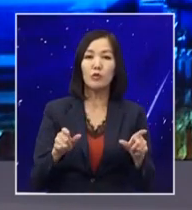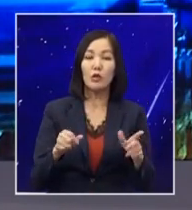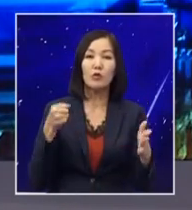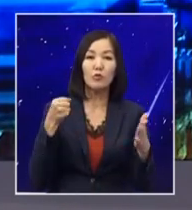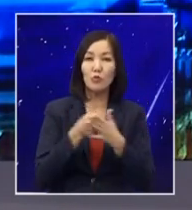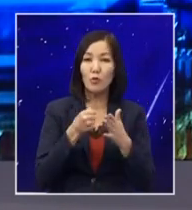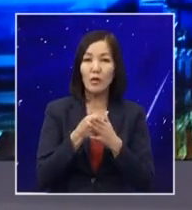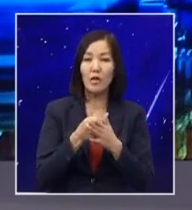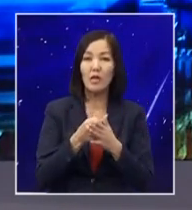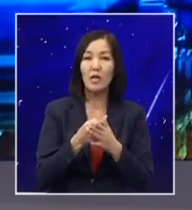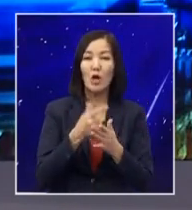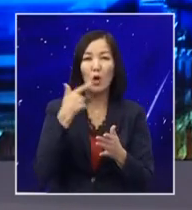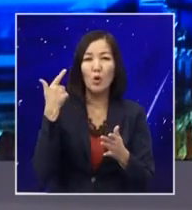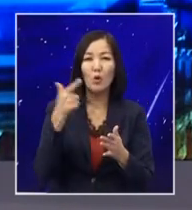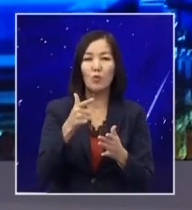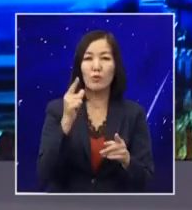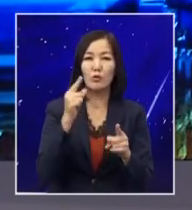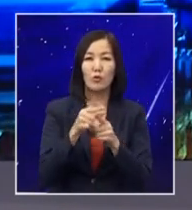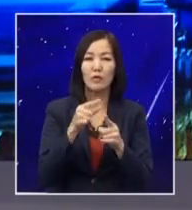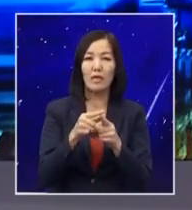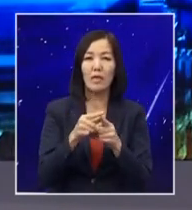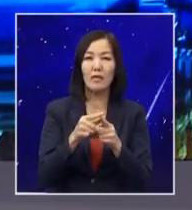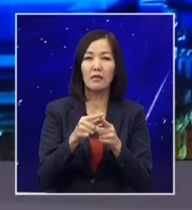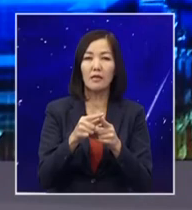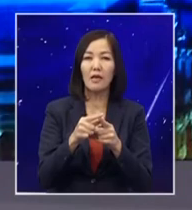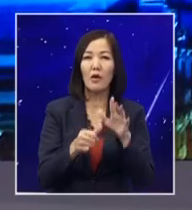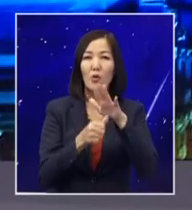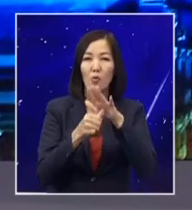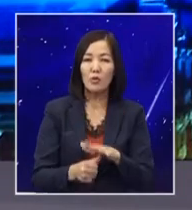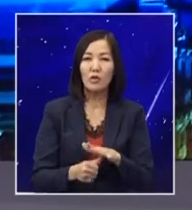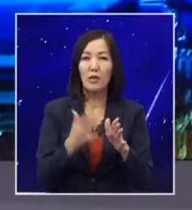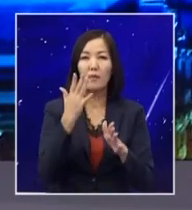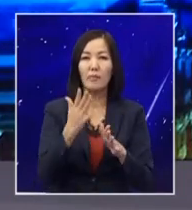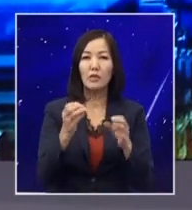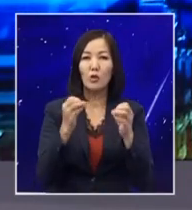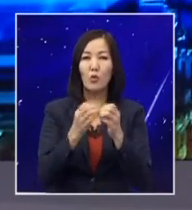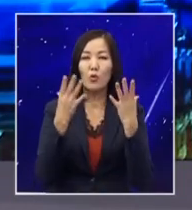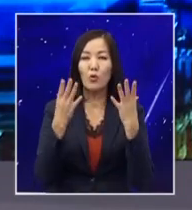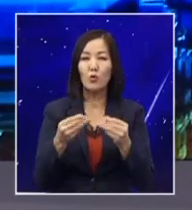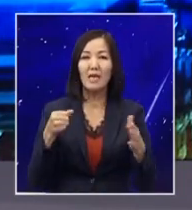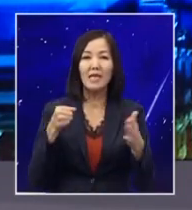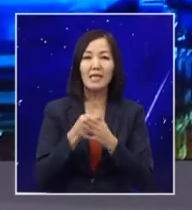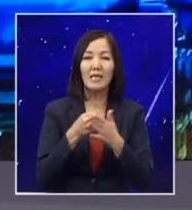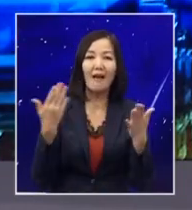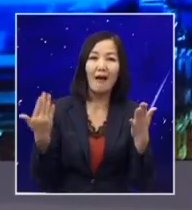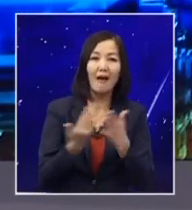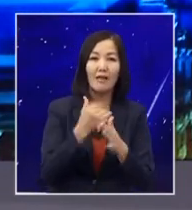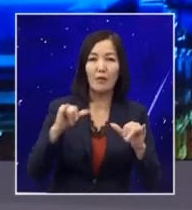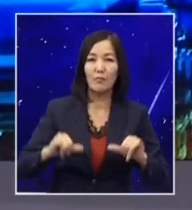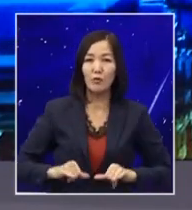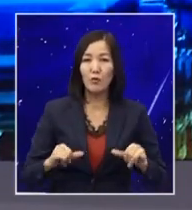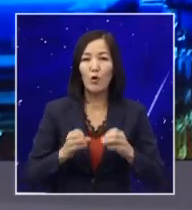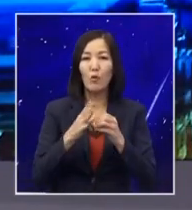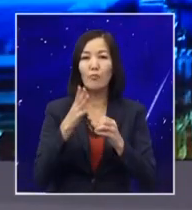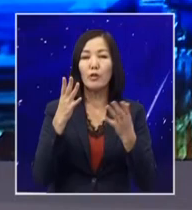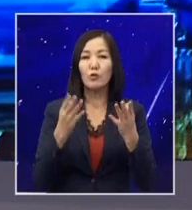түгілі балағаттап, тіл тигізіп ар ұжданын төмендеткен азаматтарға 5-10 тәулікке дейін, ал қайталап бұзған жағдайда